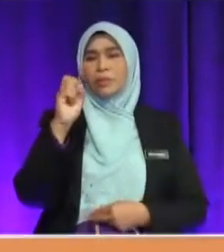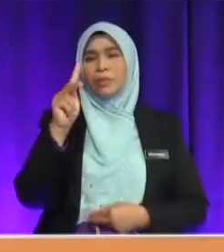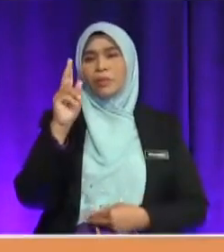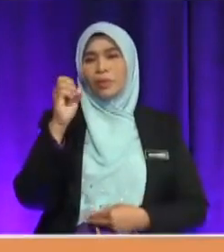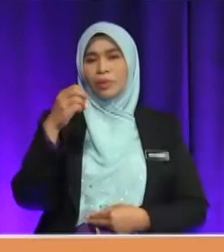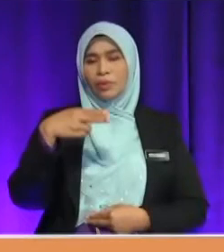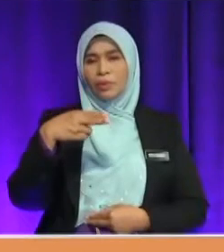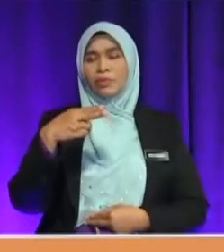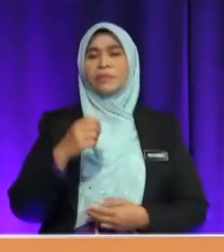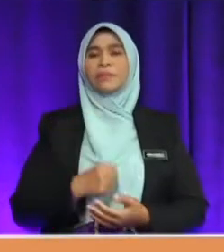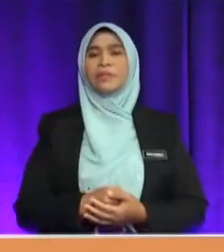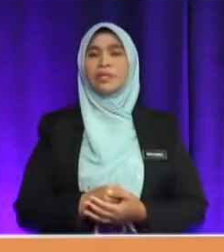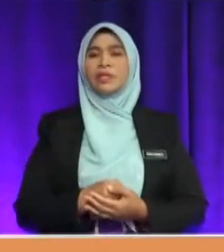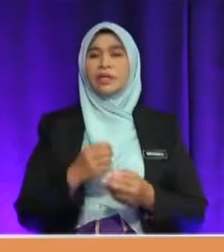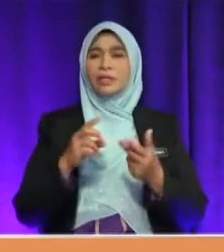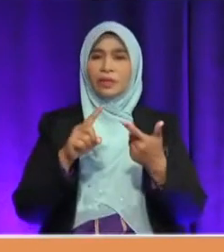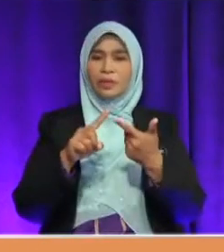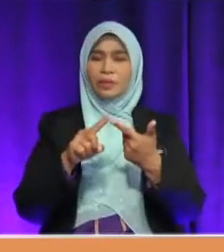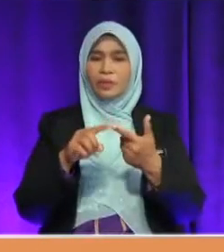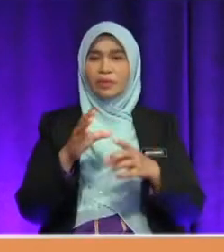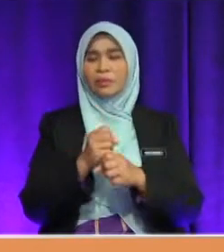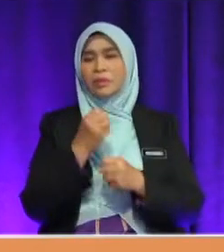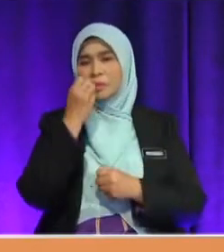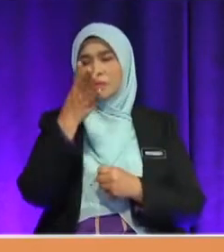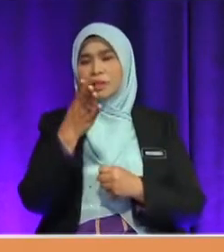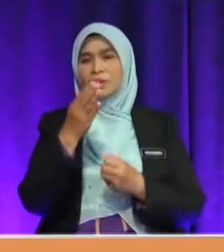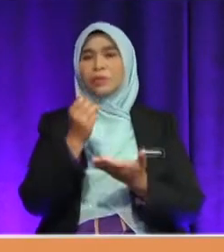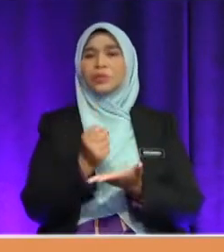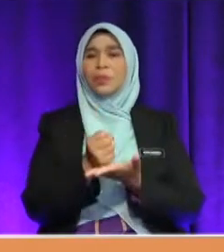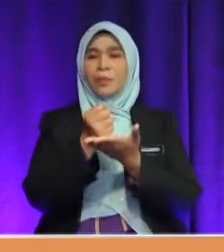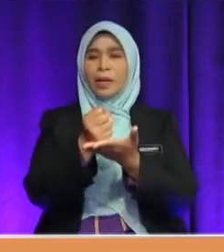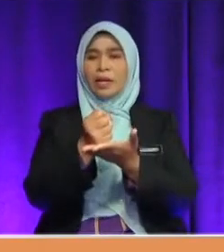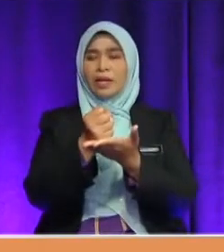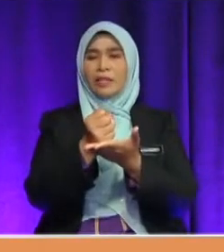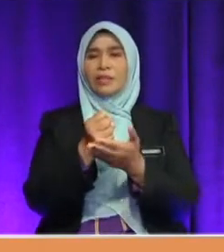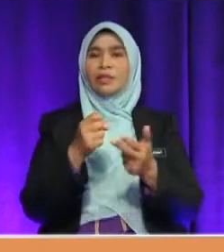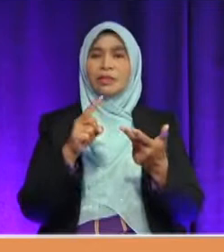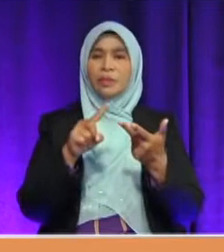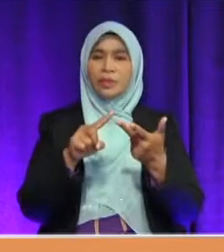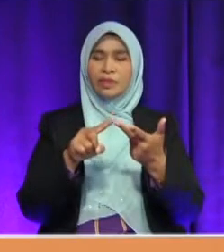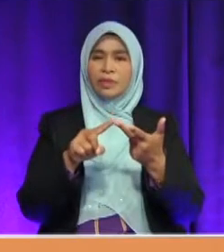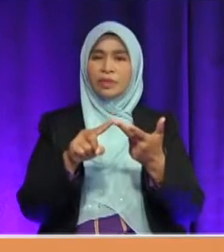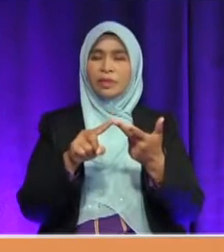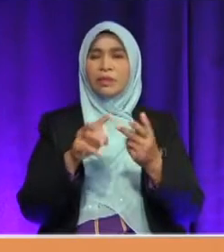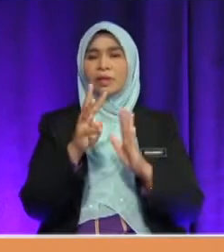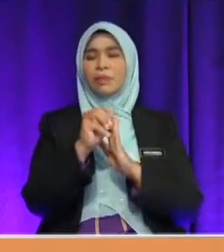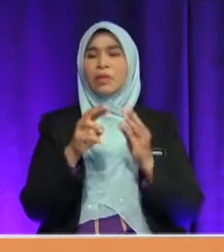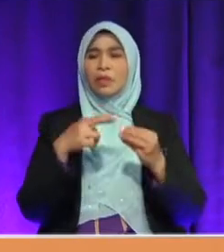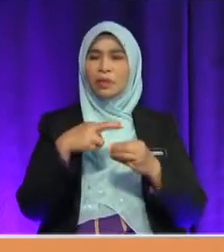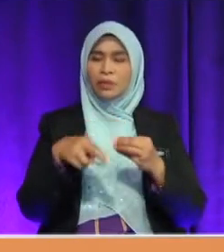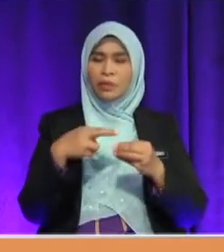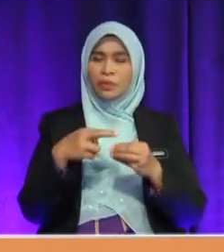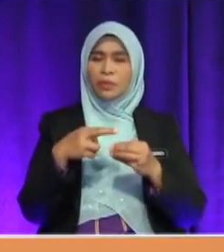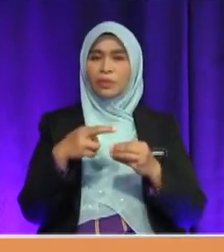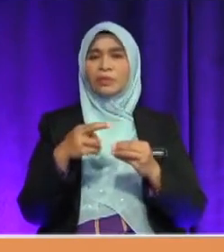menerangkan sumbangan tokoh dalam sejarah Islam dan yang ketiga merumuskan ikhtibar daripada